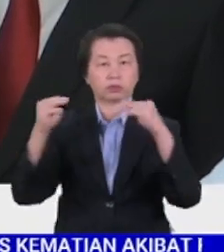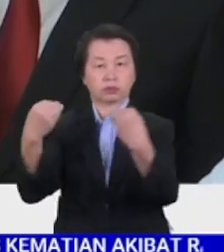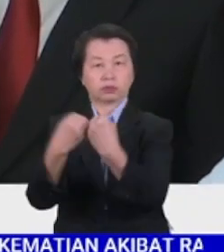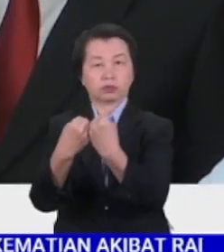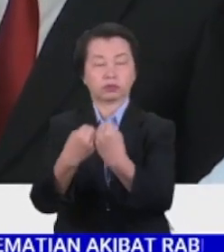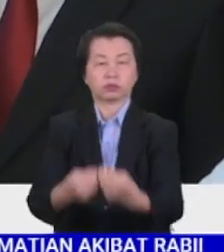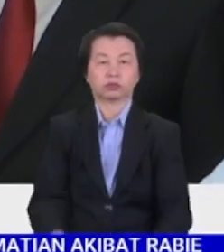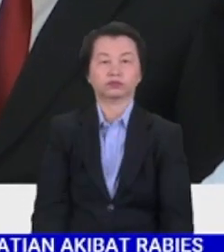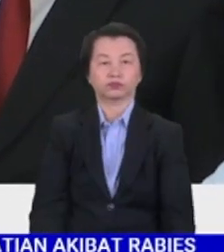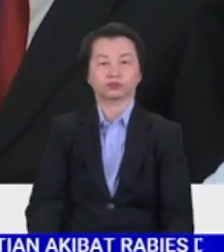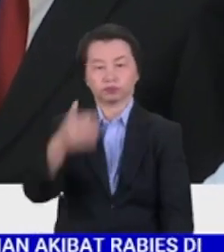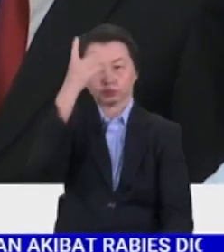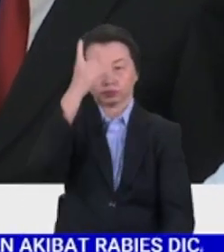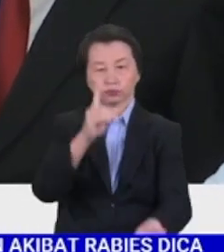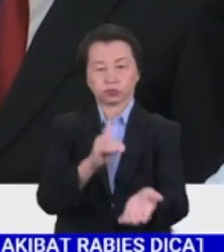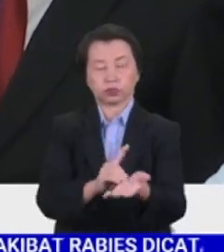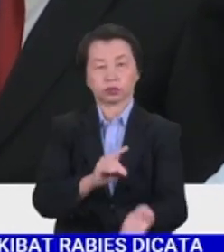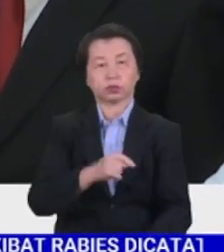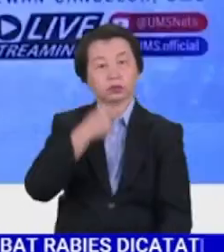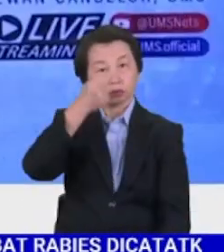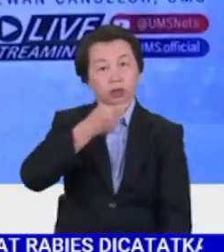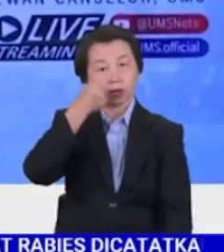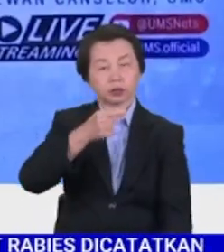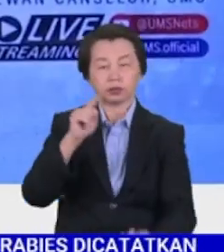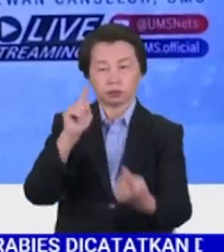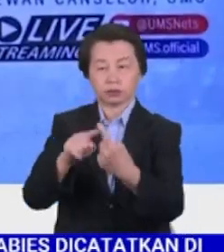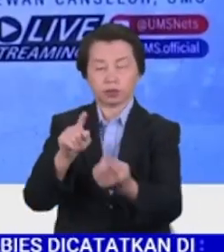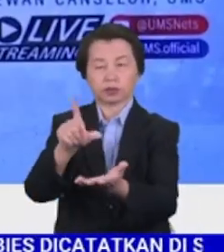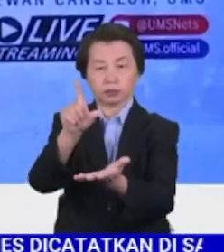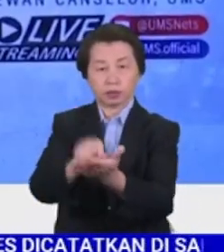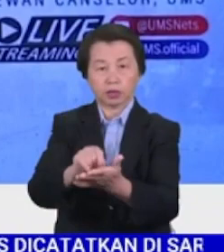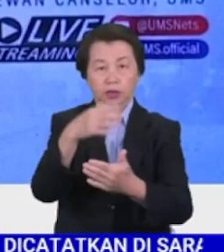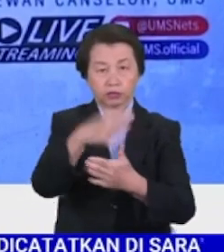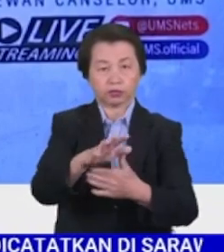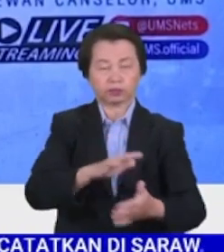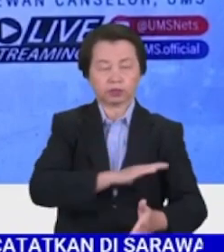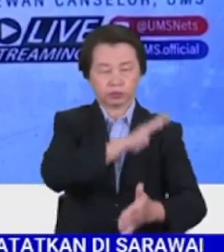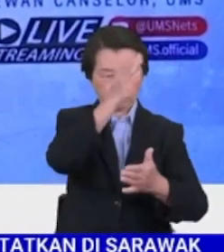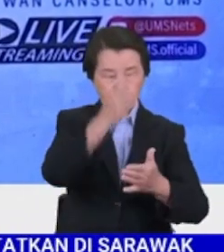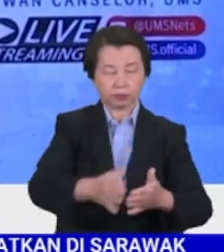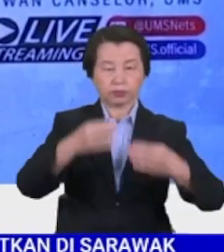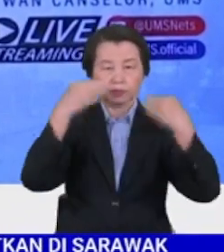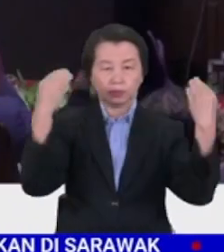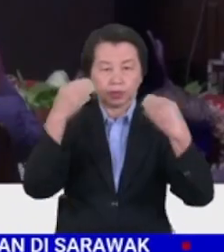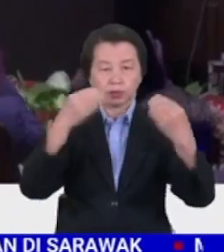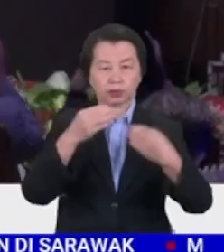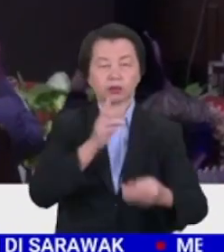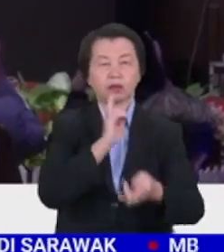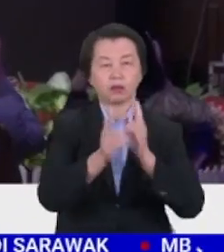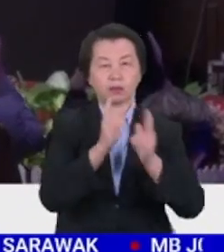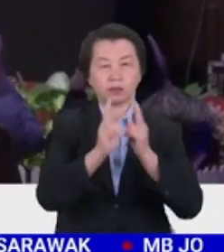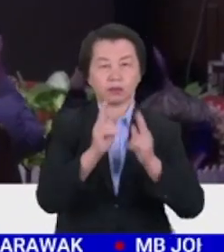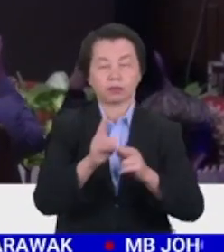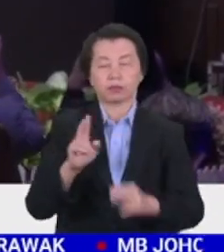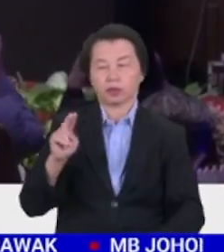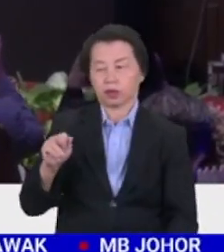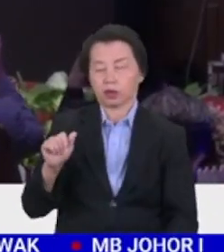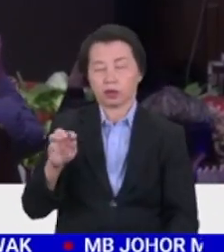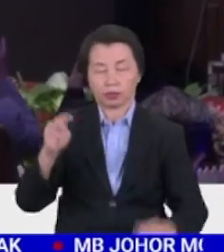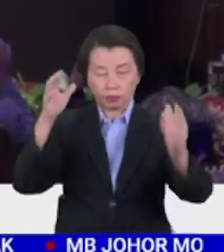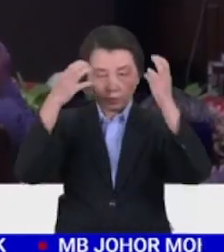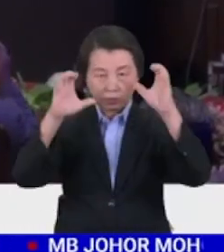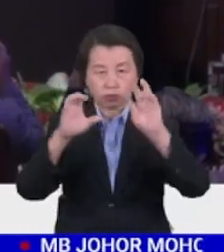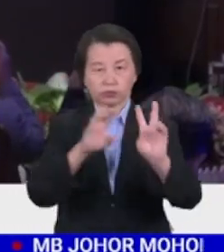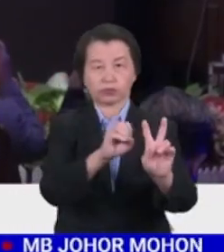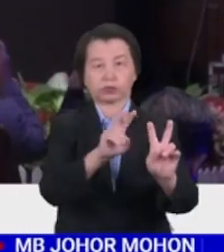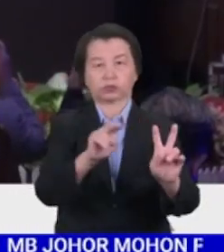masyarakat. Datuk Dr. Kasim berkata demikian kepada media selepas menyempurnakan Majlis Amanat Naib Chancellor 2023